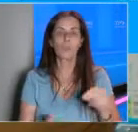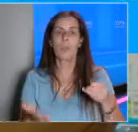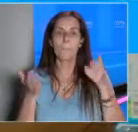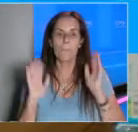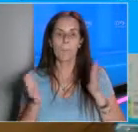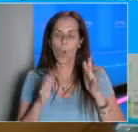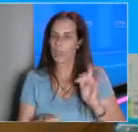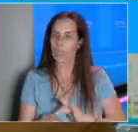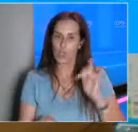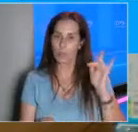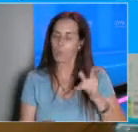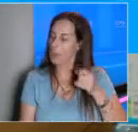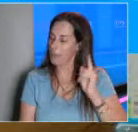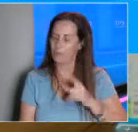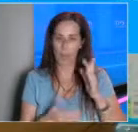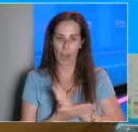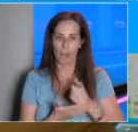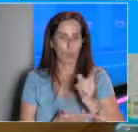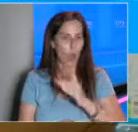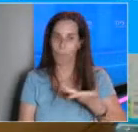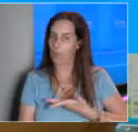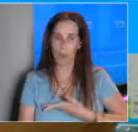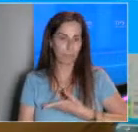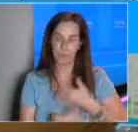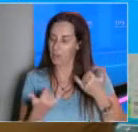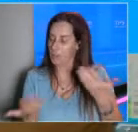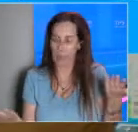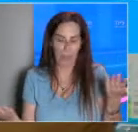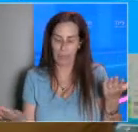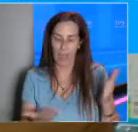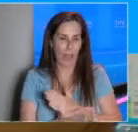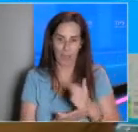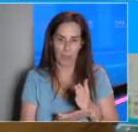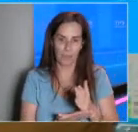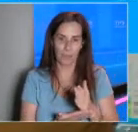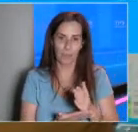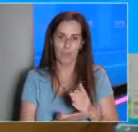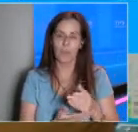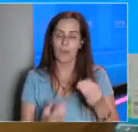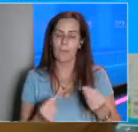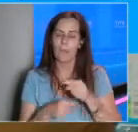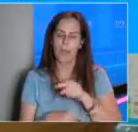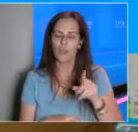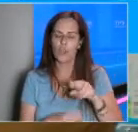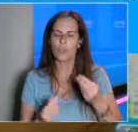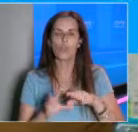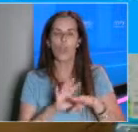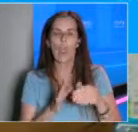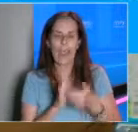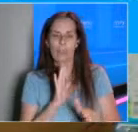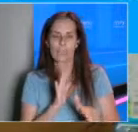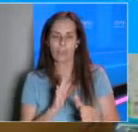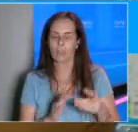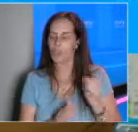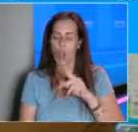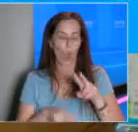מאוד מאוד רגישים שמחייבים החלטות ולא מקבלות, וכרגע אין בהם הכרעה. באזורים האלה נוצר וקום